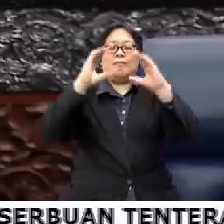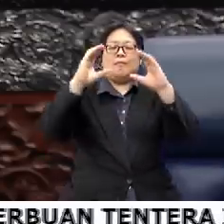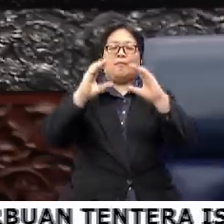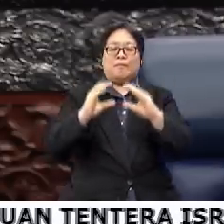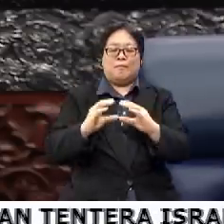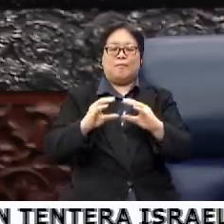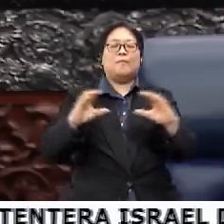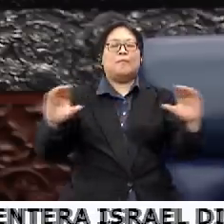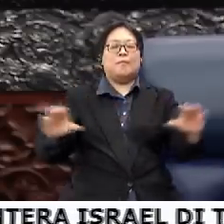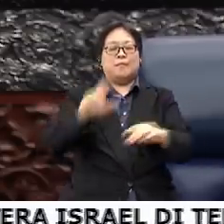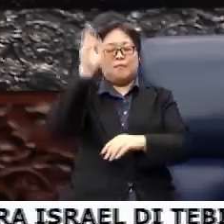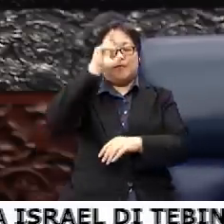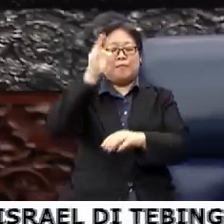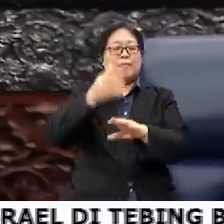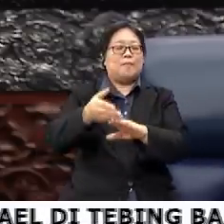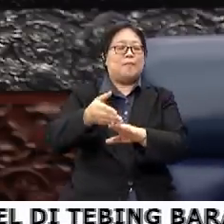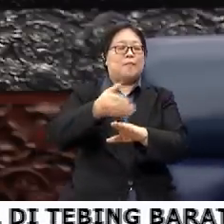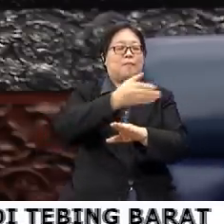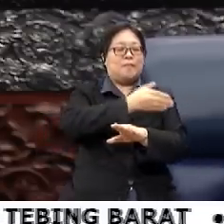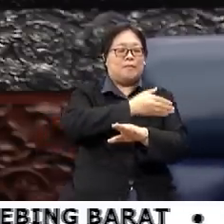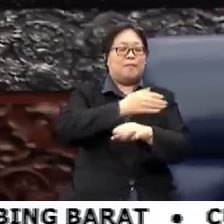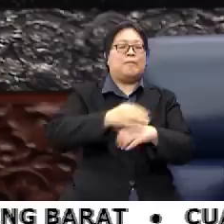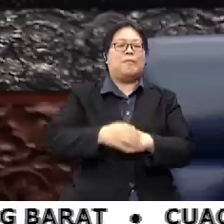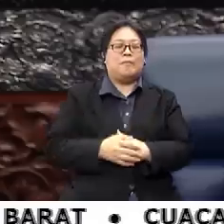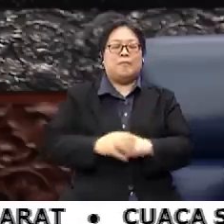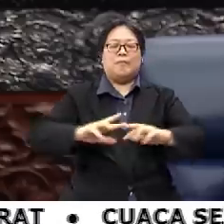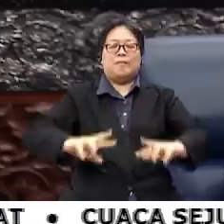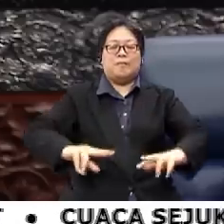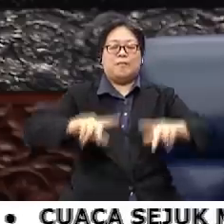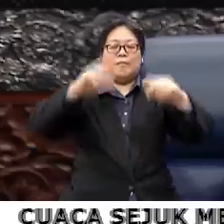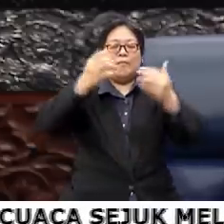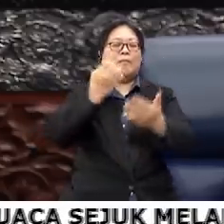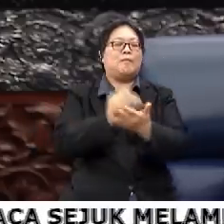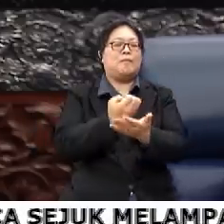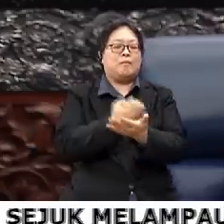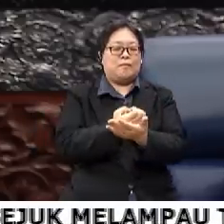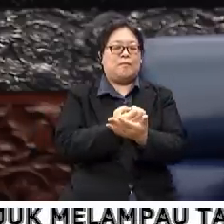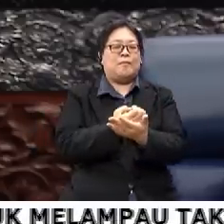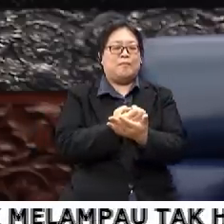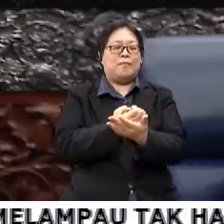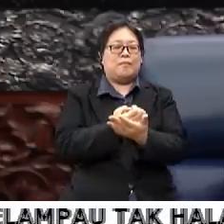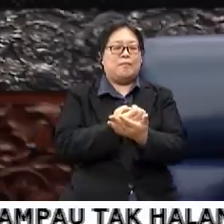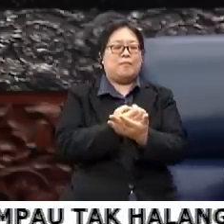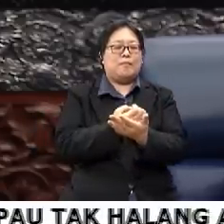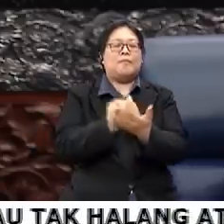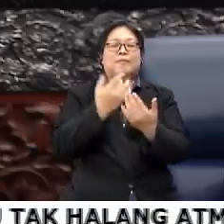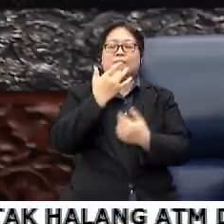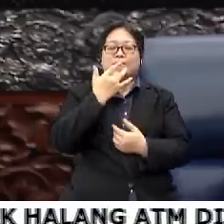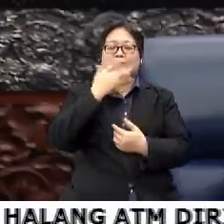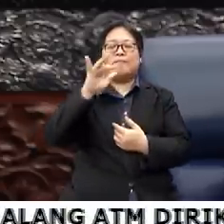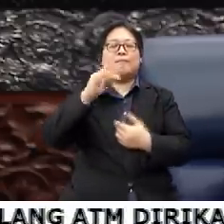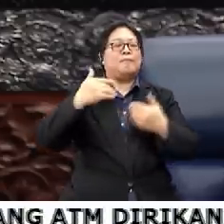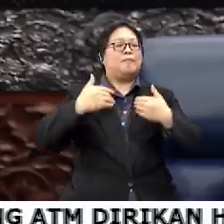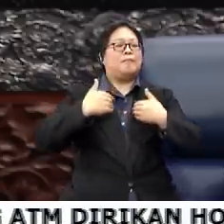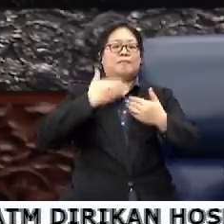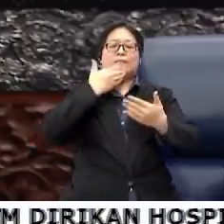yang diambil oleh kerajaan sebelum ini dalam memulihkan ekonomi negara telah pun membuahkan